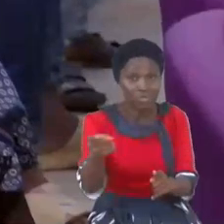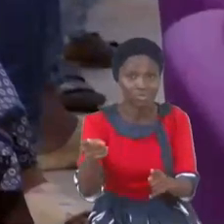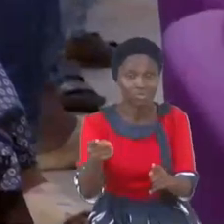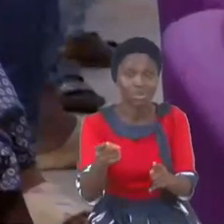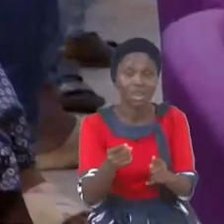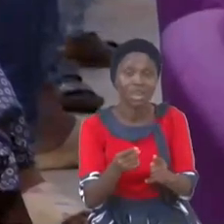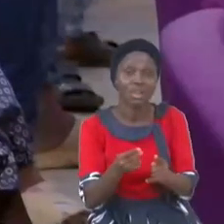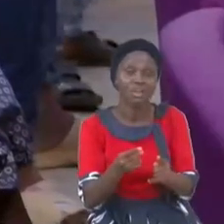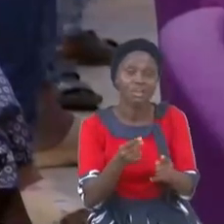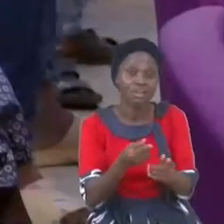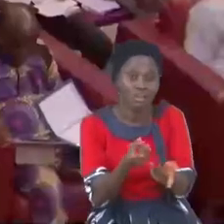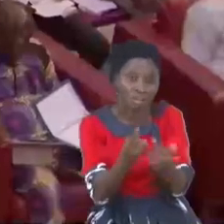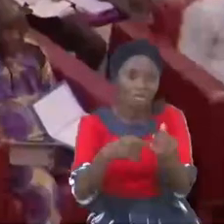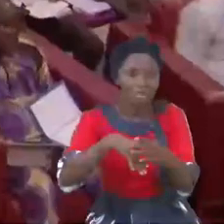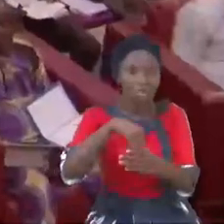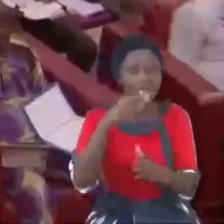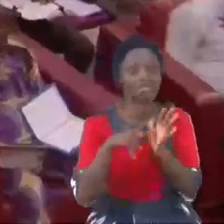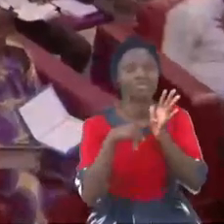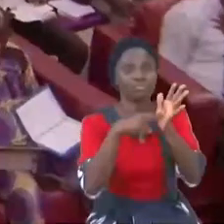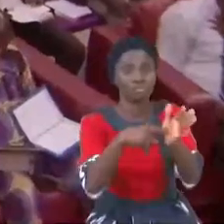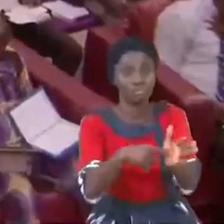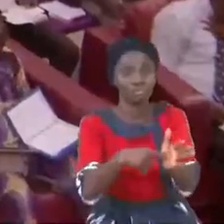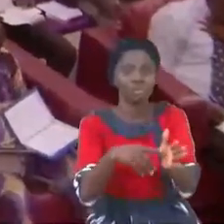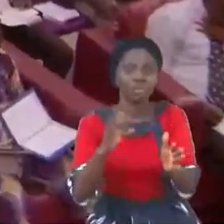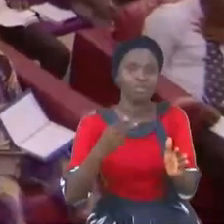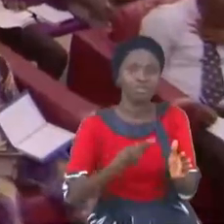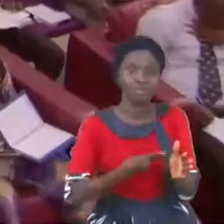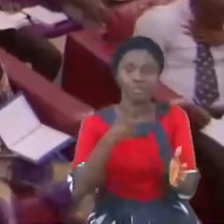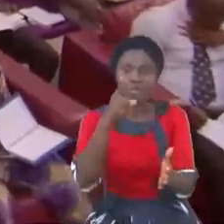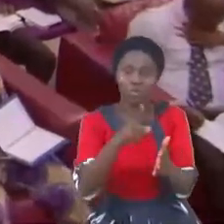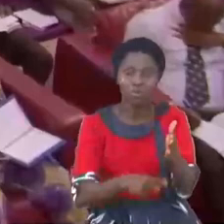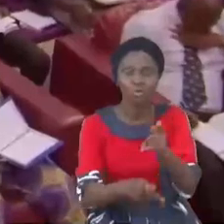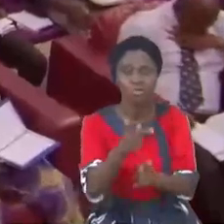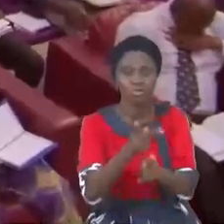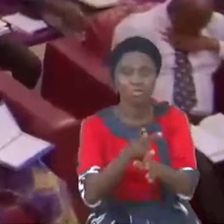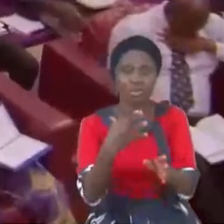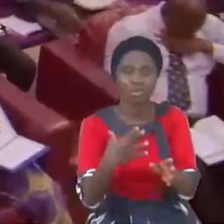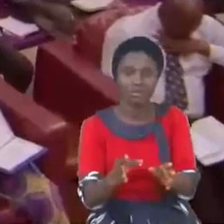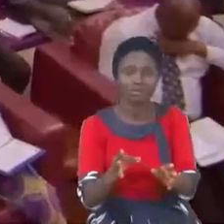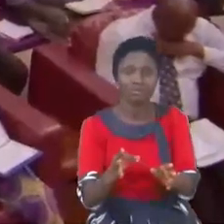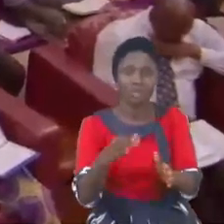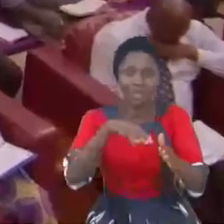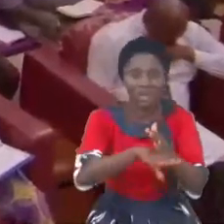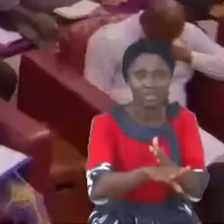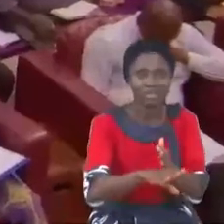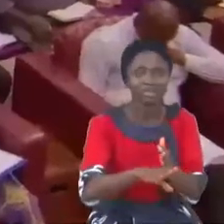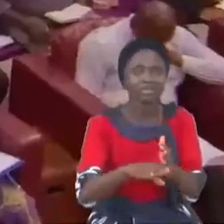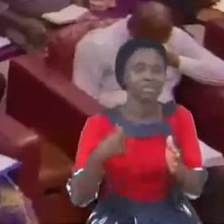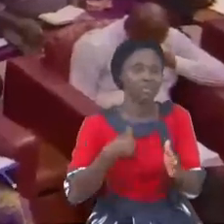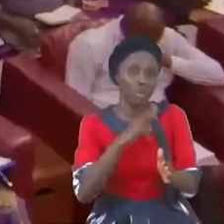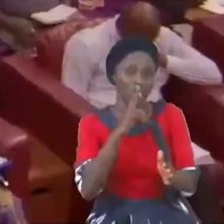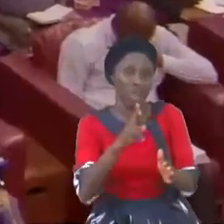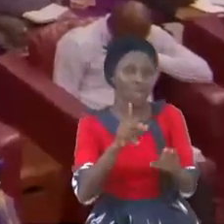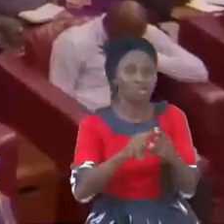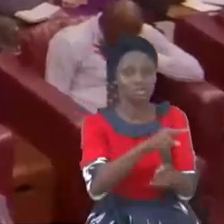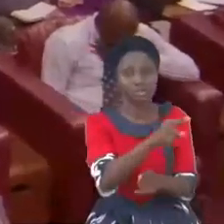car on raconte à notre sujet quel accès nous avons eu auprès de vous et comment vous vous